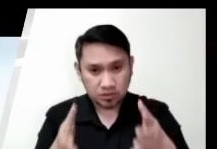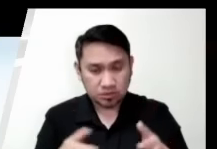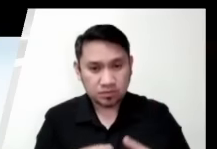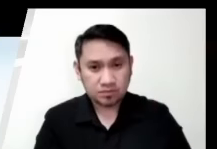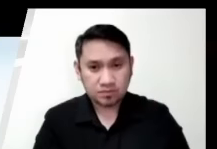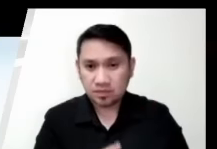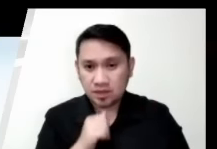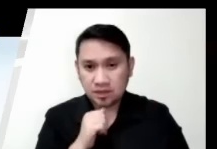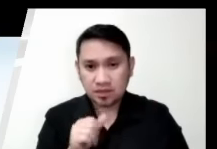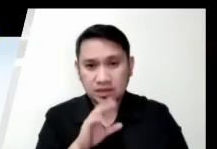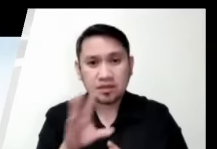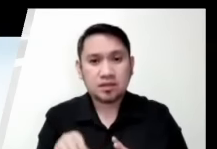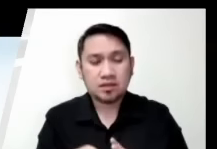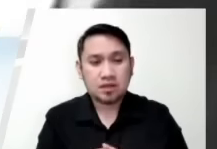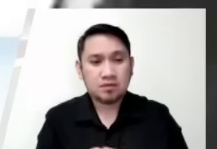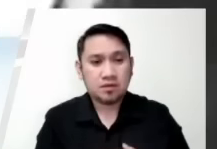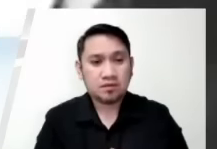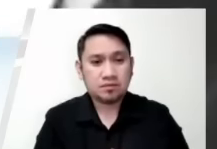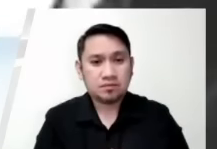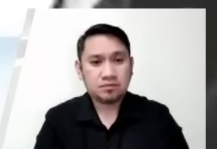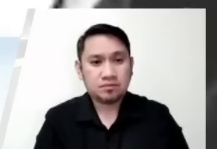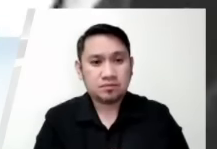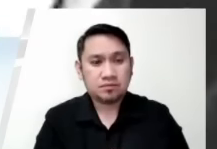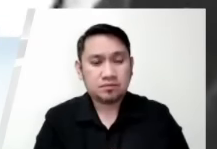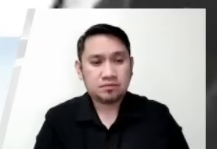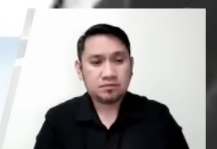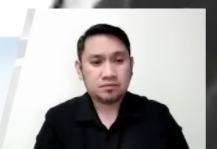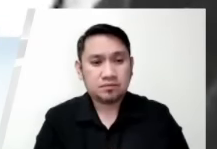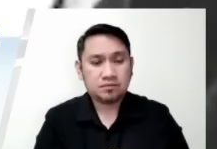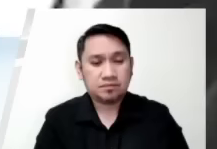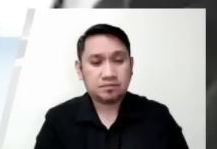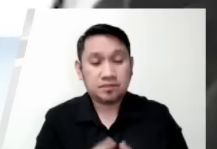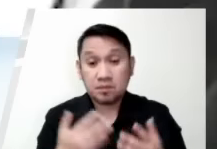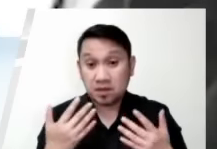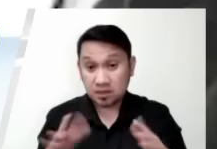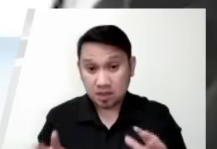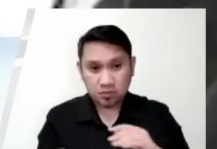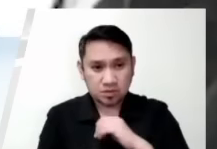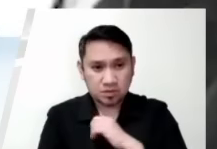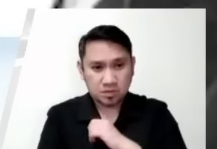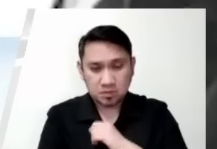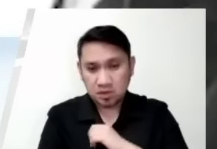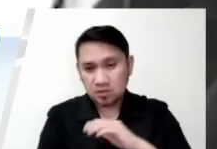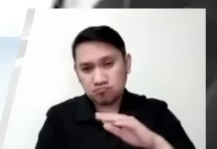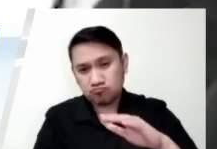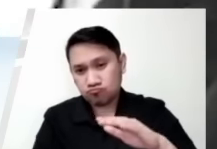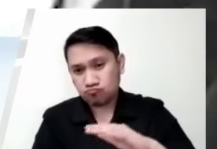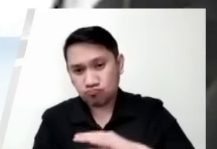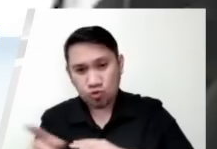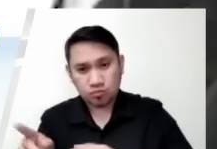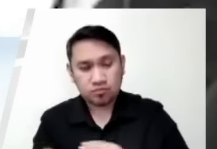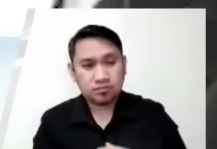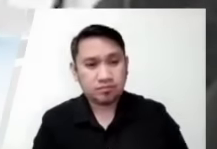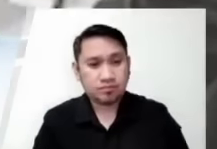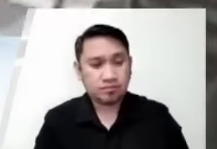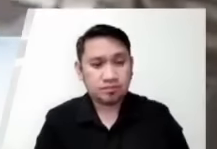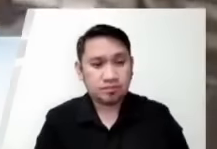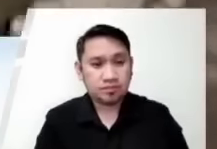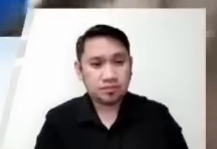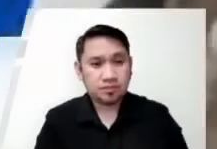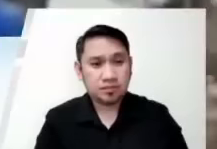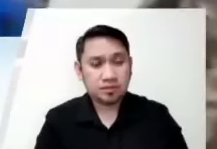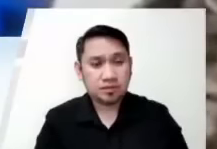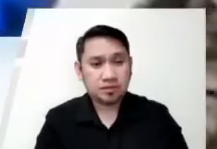sinama trce kasi siya doon eh Pagkatapos magnakaw mabilis sumibat sa bahay ang suspect nahagip pa siya ng